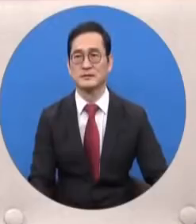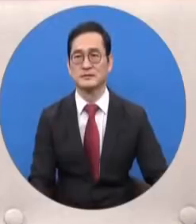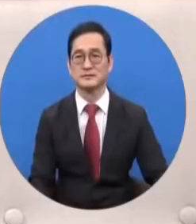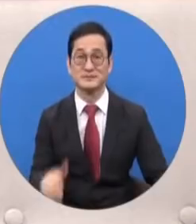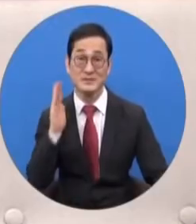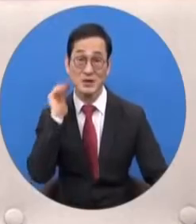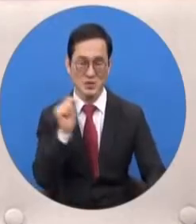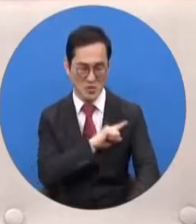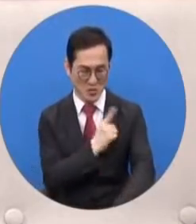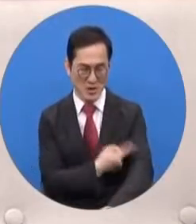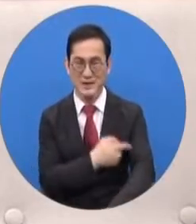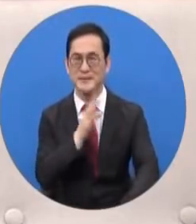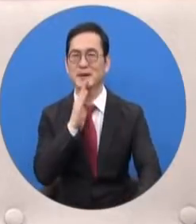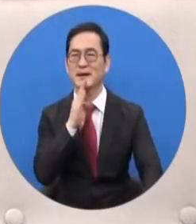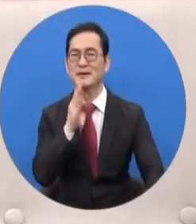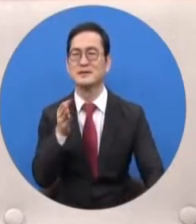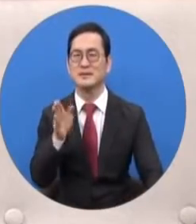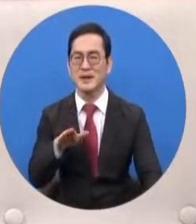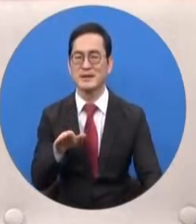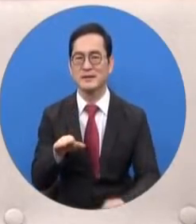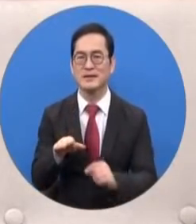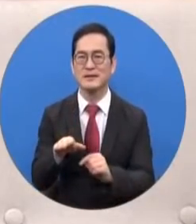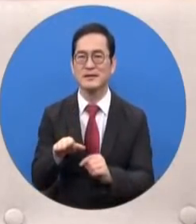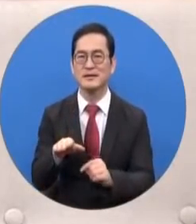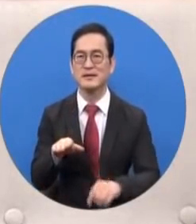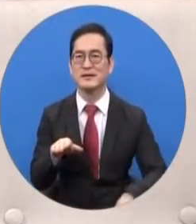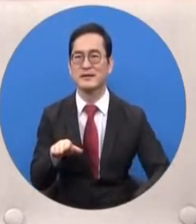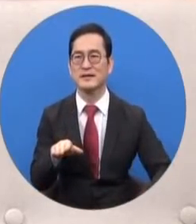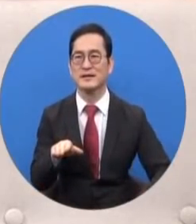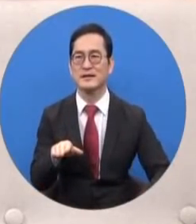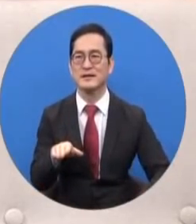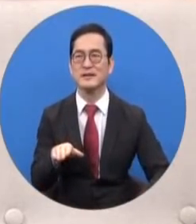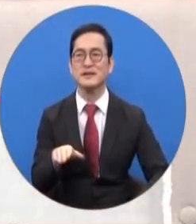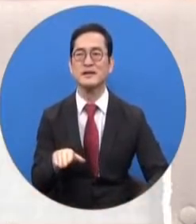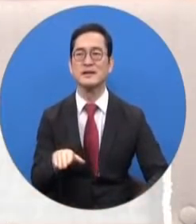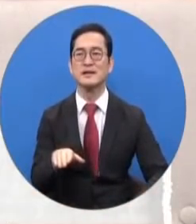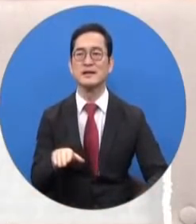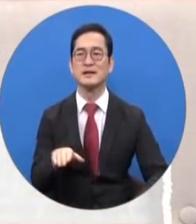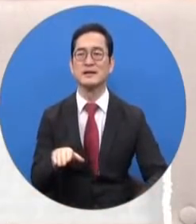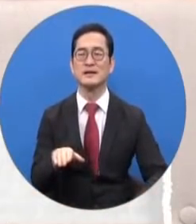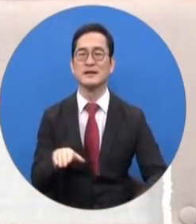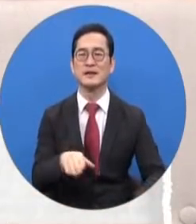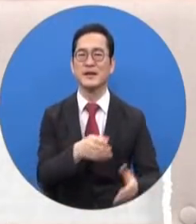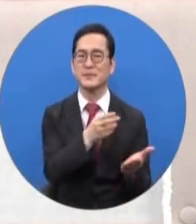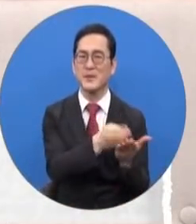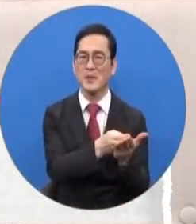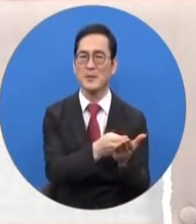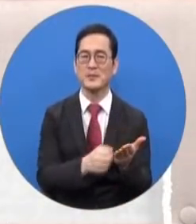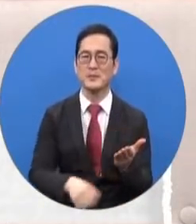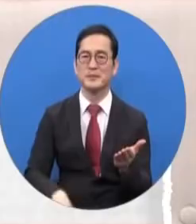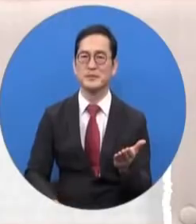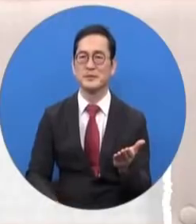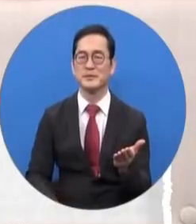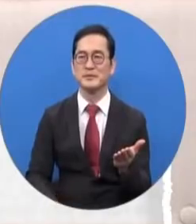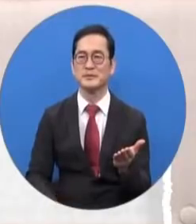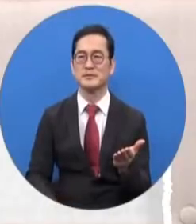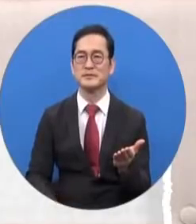권한이긴 하지만 예전부터 이 법치주의와 상권 분립에 위반된다는 비판이 상존해 왔죠. 이명박 전